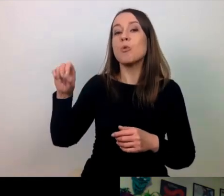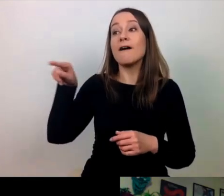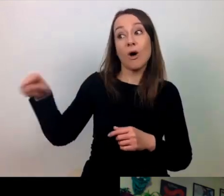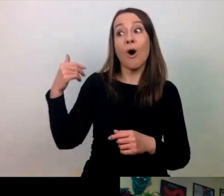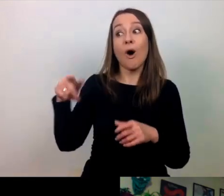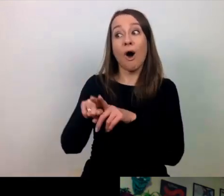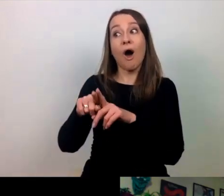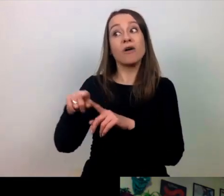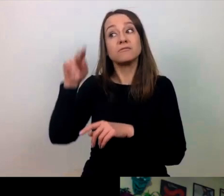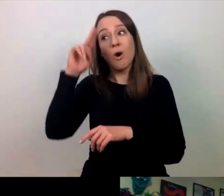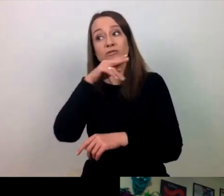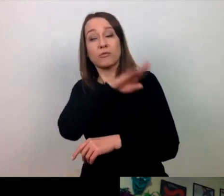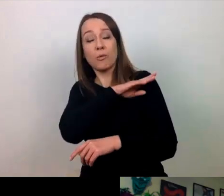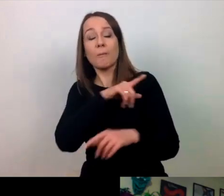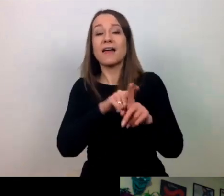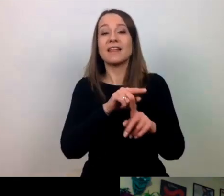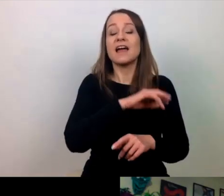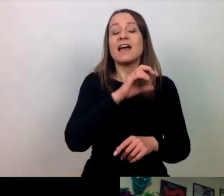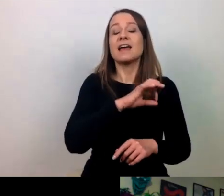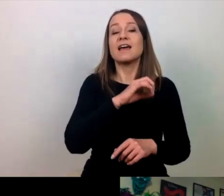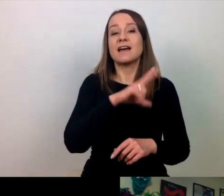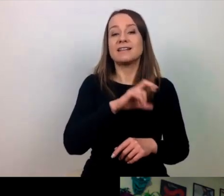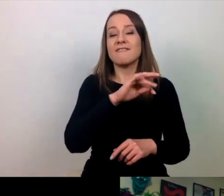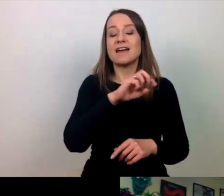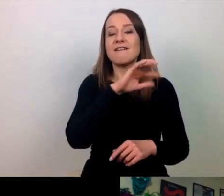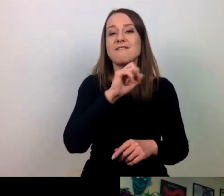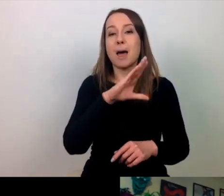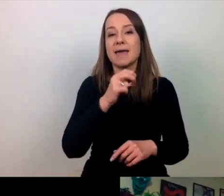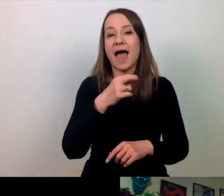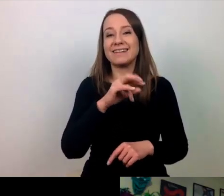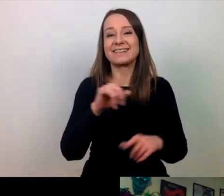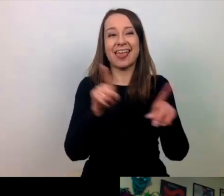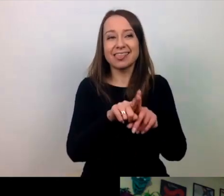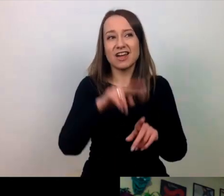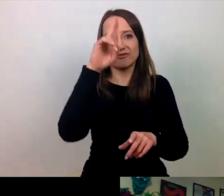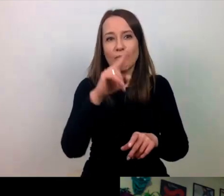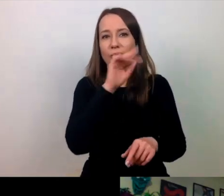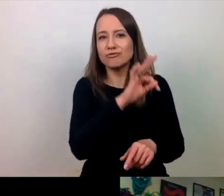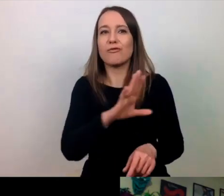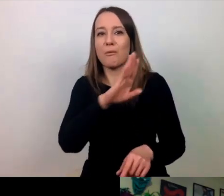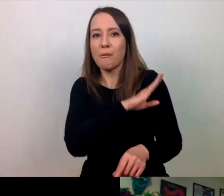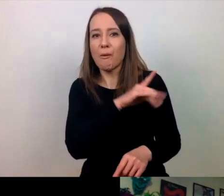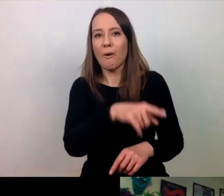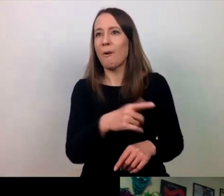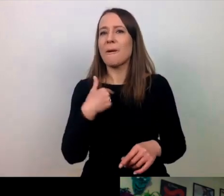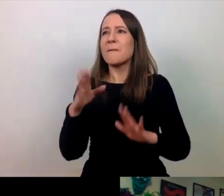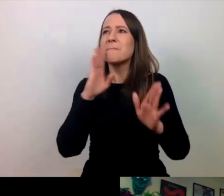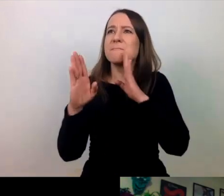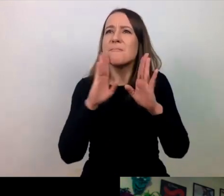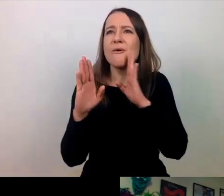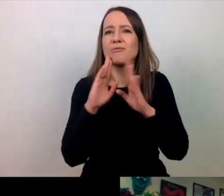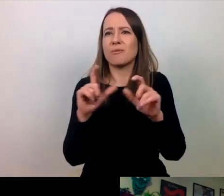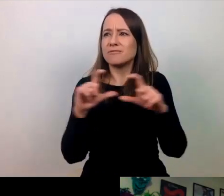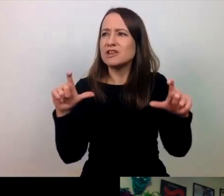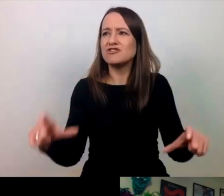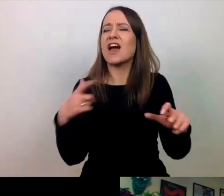Sebastian Fabiański w podobnym czasie, więc oni bardzo grali te swoje rzeczy i film był dla nich takim mocnym punktem odniesienia, żeby